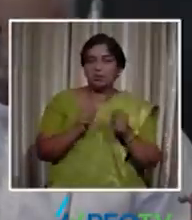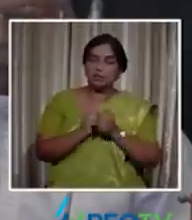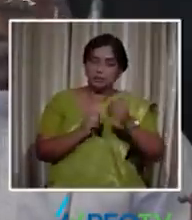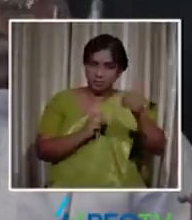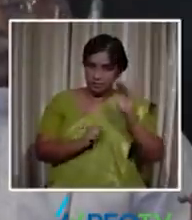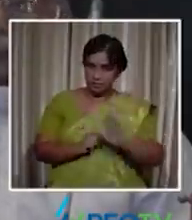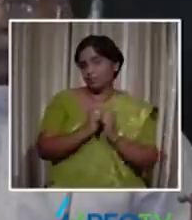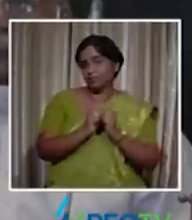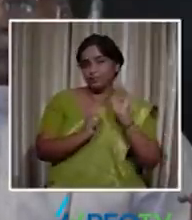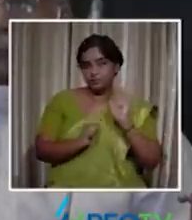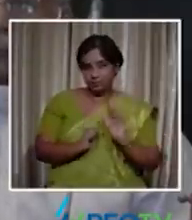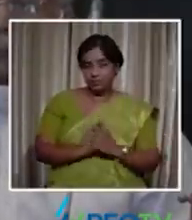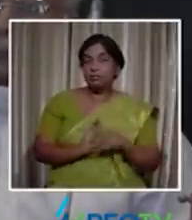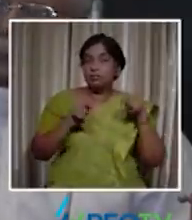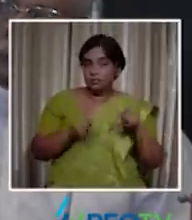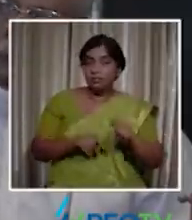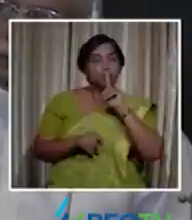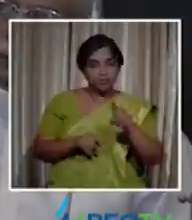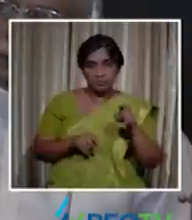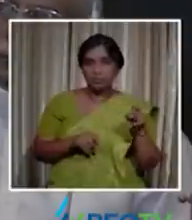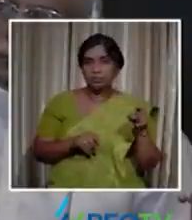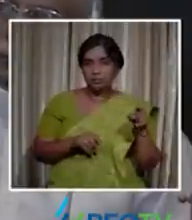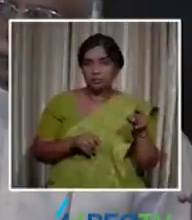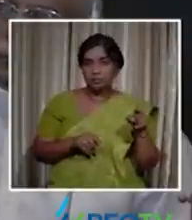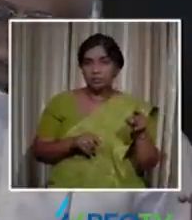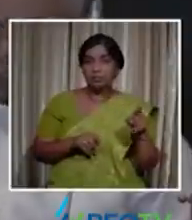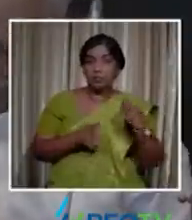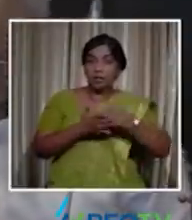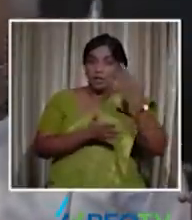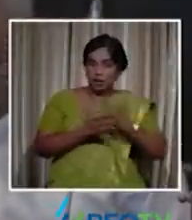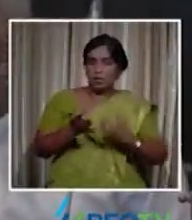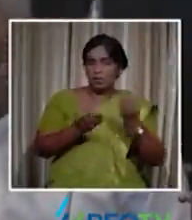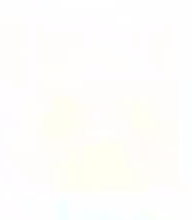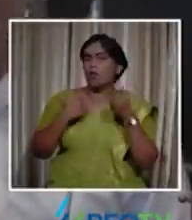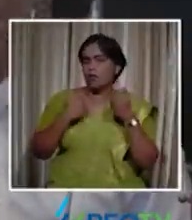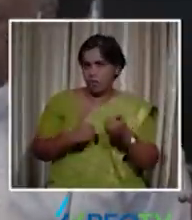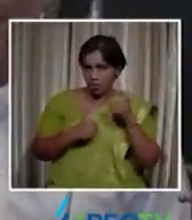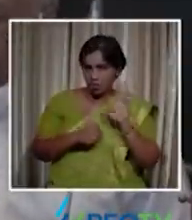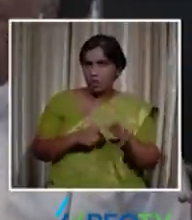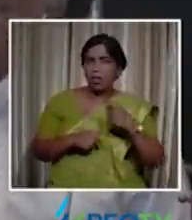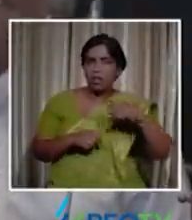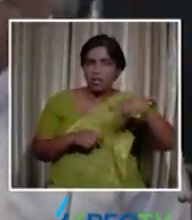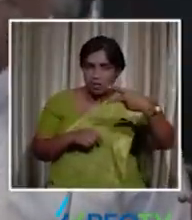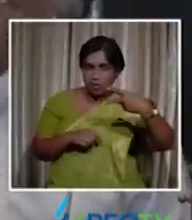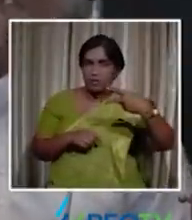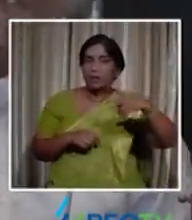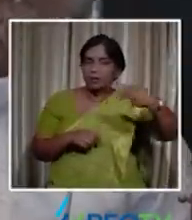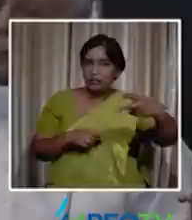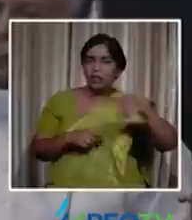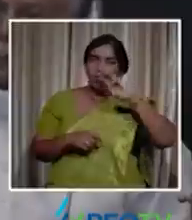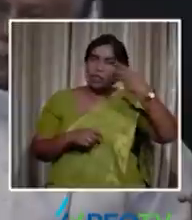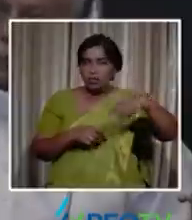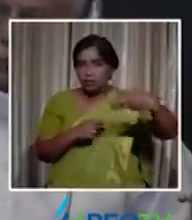එතුමා ක්‍රියා කරනවා කියලා. මම යෝජනා කරා ඒ ගැන ඔබතුමාට වාර්තා කරන්න. මං හිතන්නේ හොඳම එක තමයි දවස් දෙකකින් දෙකකට නැත්තම් තුනෙන්